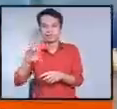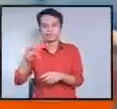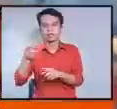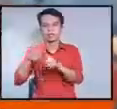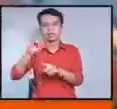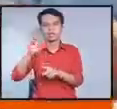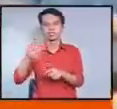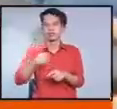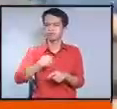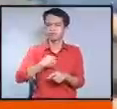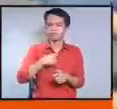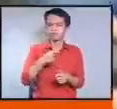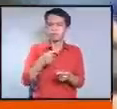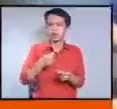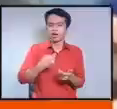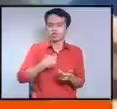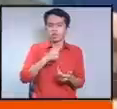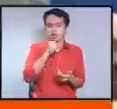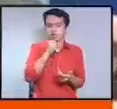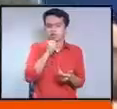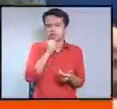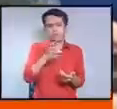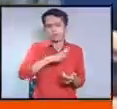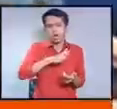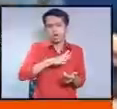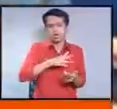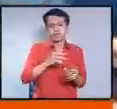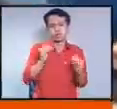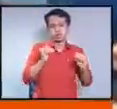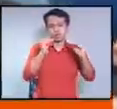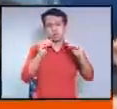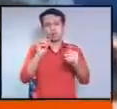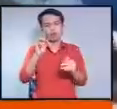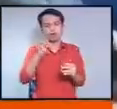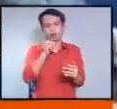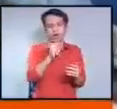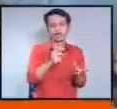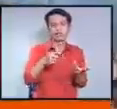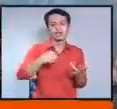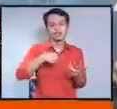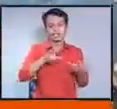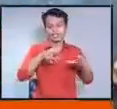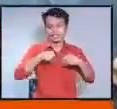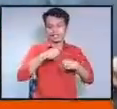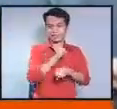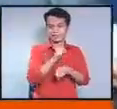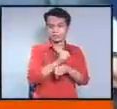ng trabaho, wala, hindi nagmamatter kung cabinet position o hindi. Basta sa akin, pagtanggap ko ng trabaho,